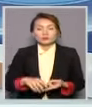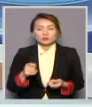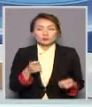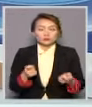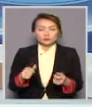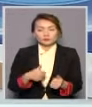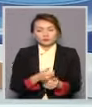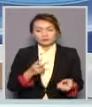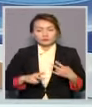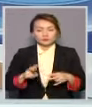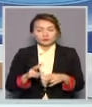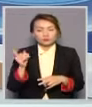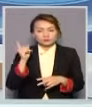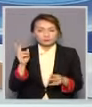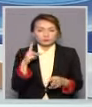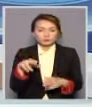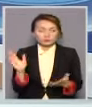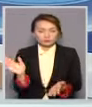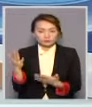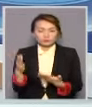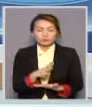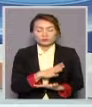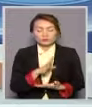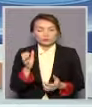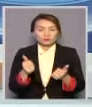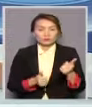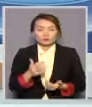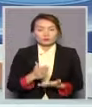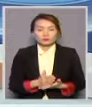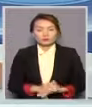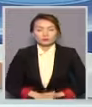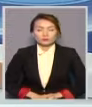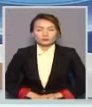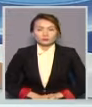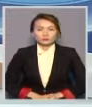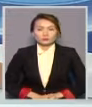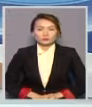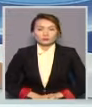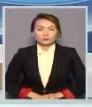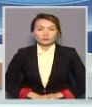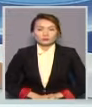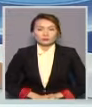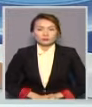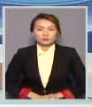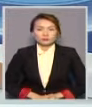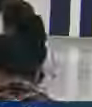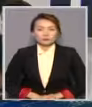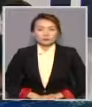саяси жолда құрбан болған бабаларымыздың рухына арналған жас ақындардың поэзия кеші өтті. Толығырақ бейнематериалда.